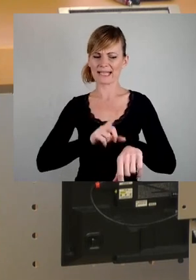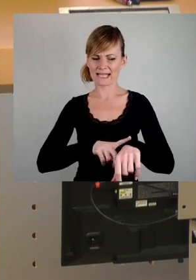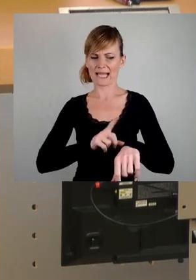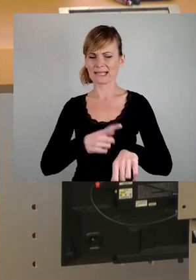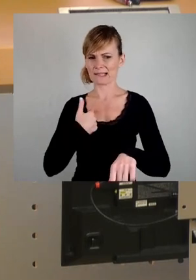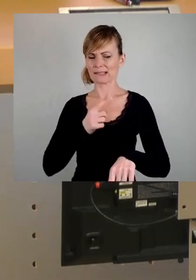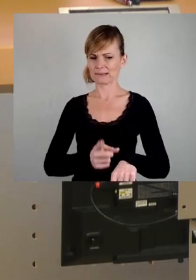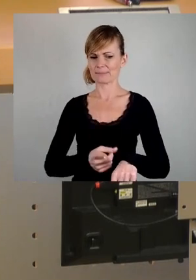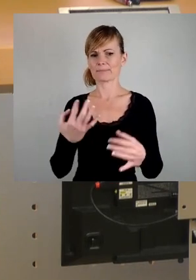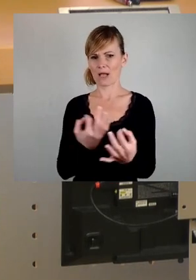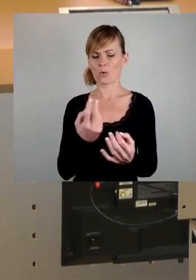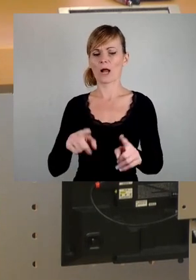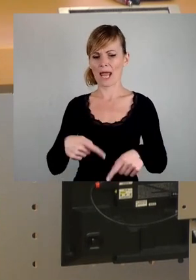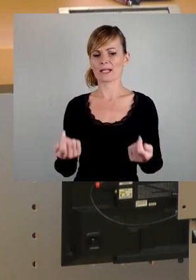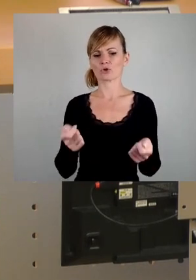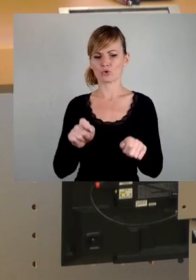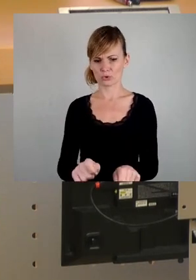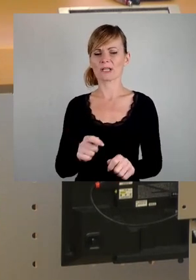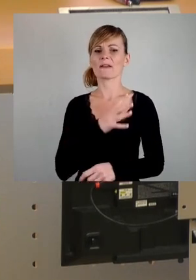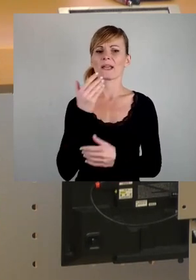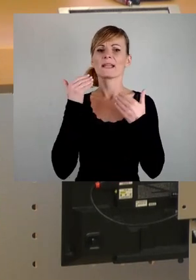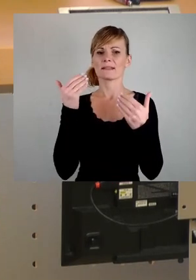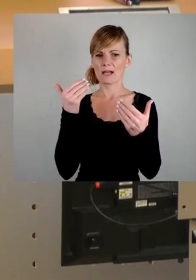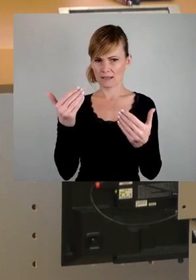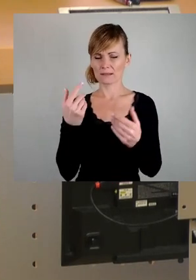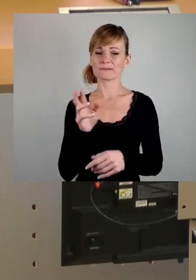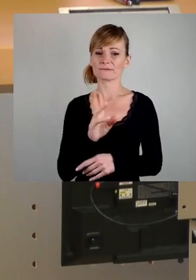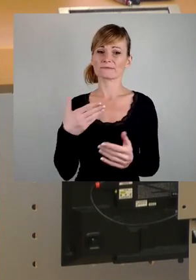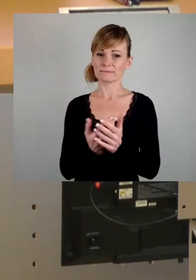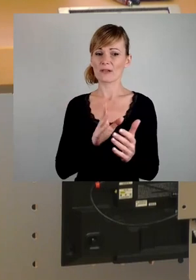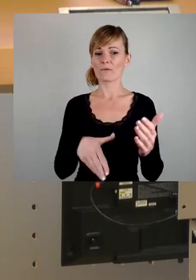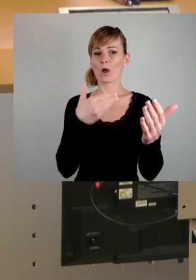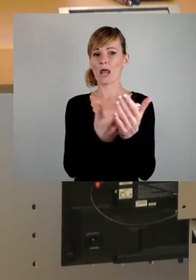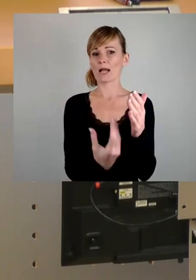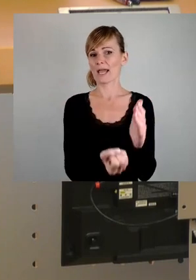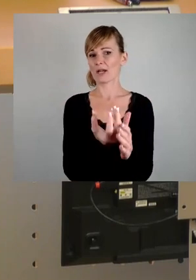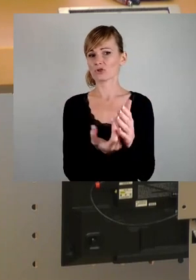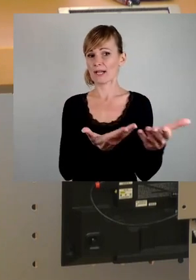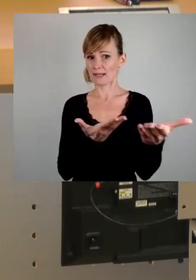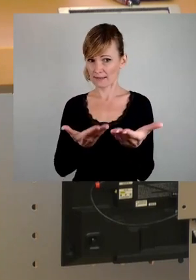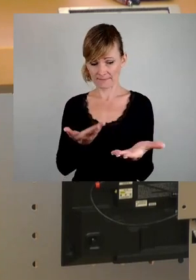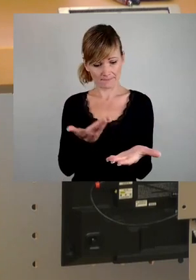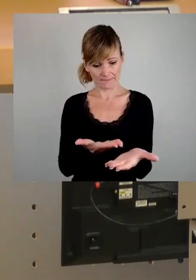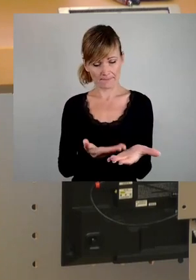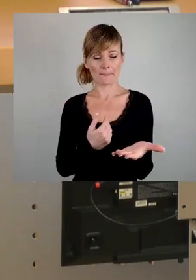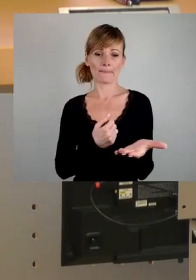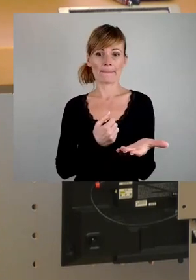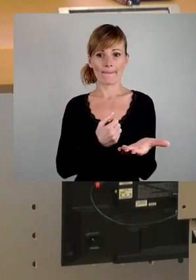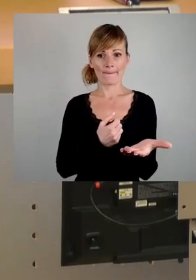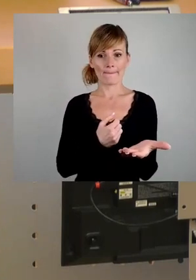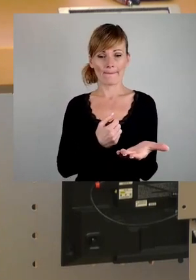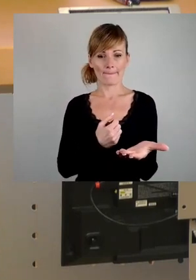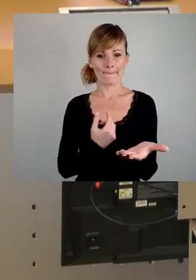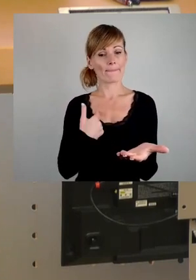Vielen Dank für die Macher, die uns diese Vorlage erstellt haben. Und ich freue mich auf